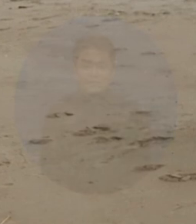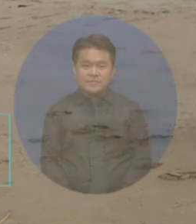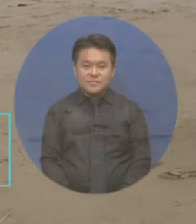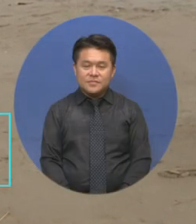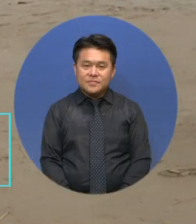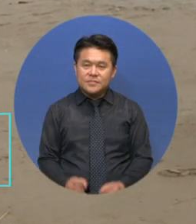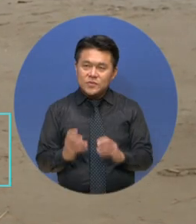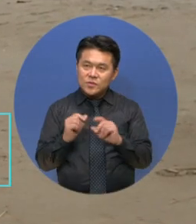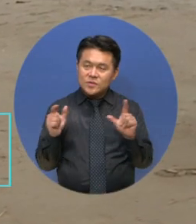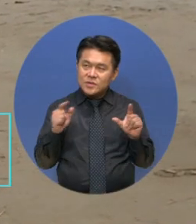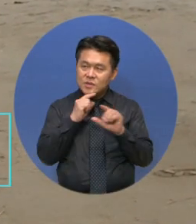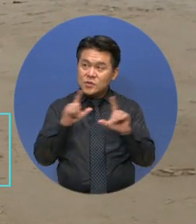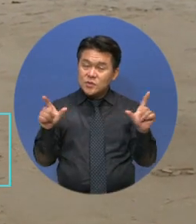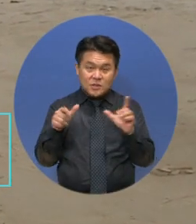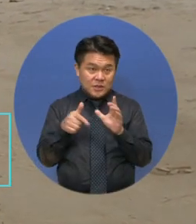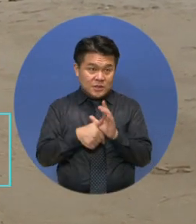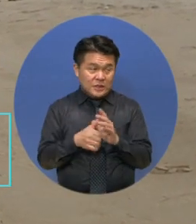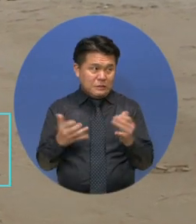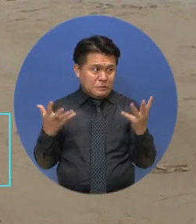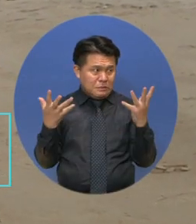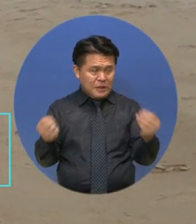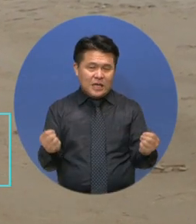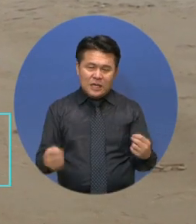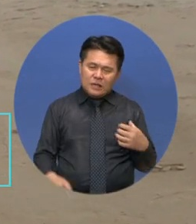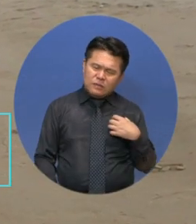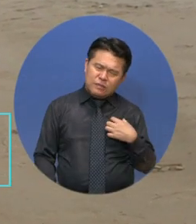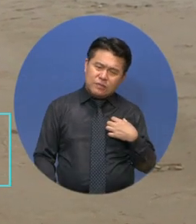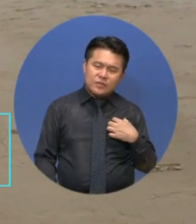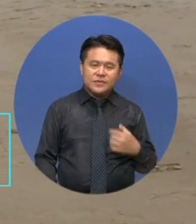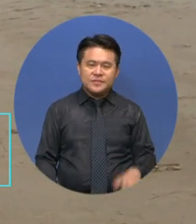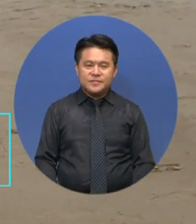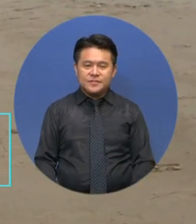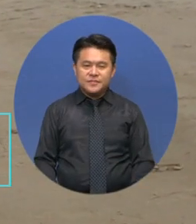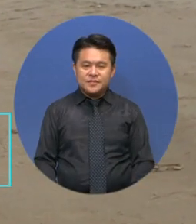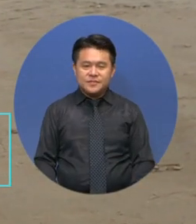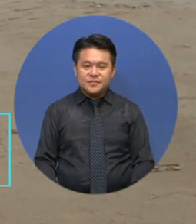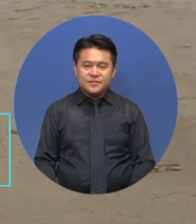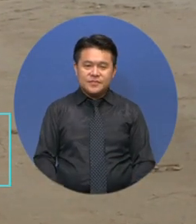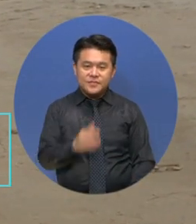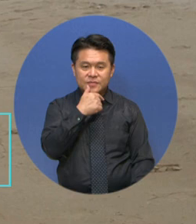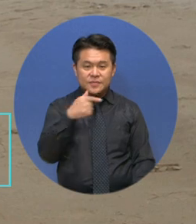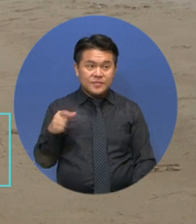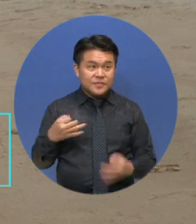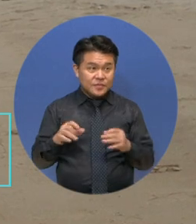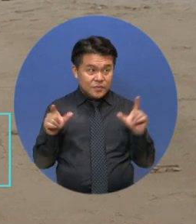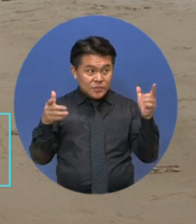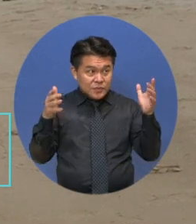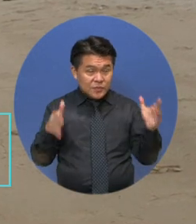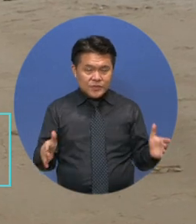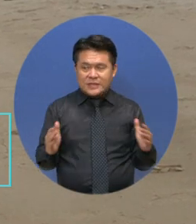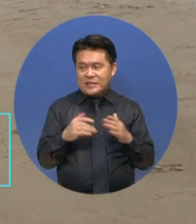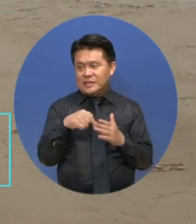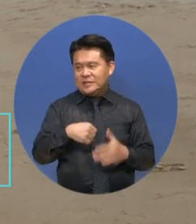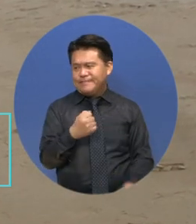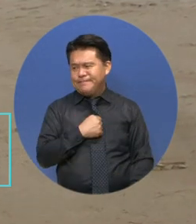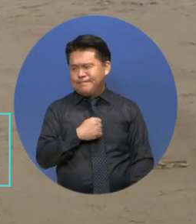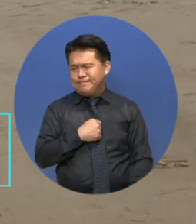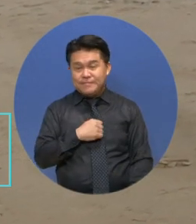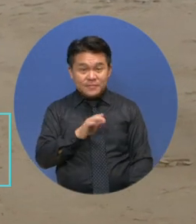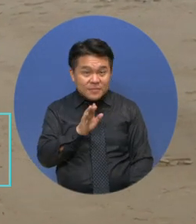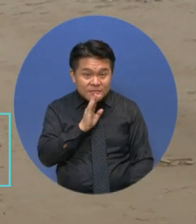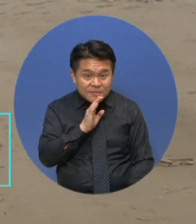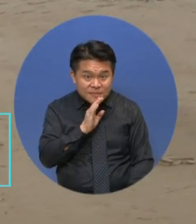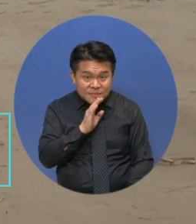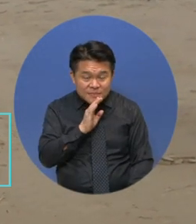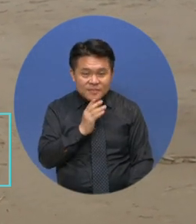주말에는 사람이 사실 너무 많아서 좀 부담스럽고요. 평일에는 그래도 집에만 있기 너무